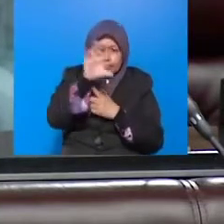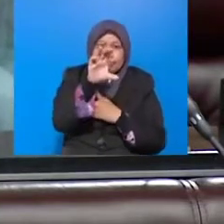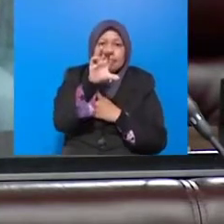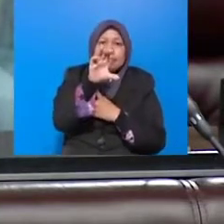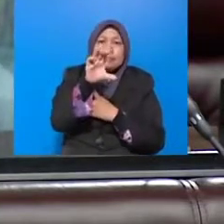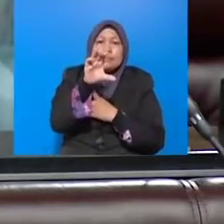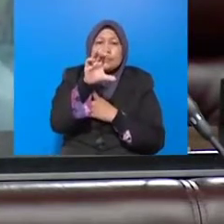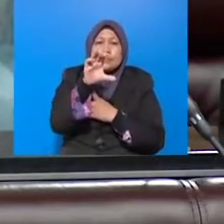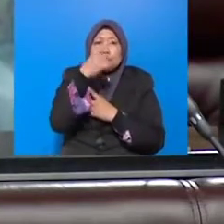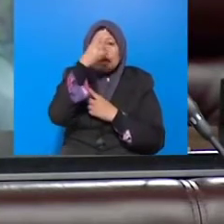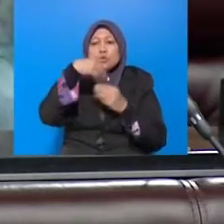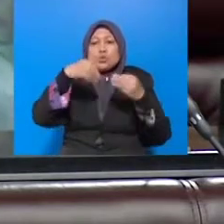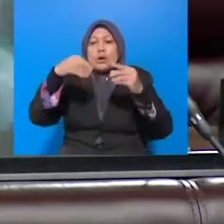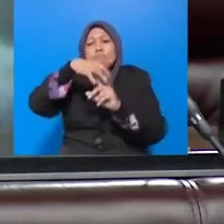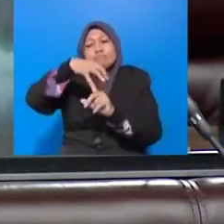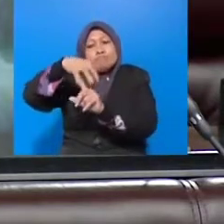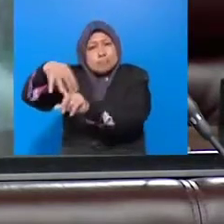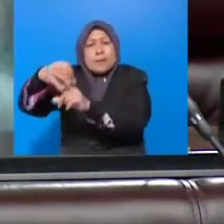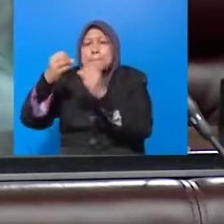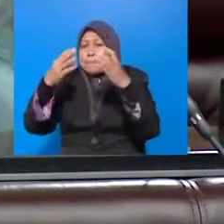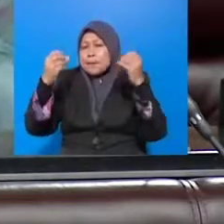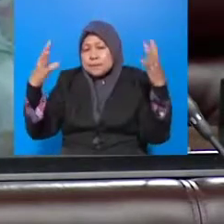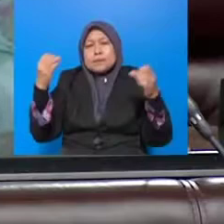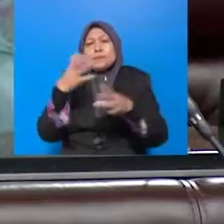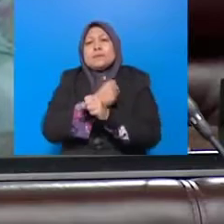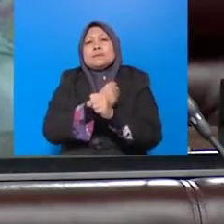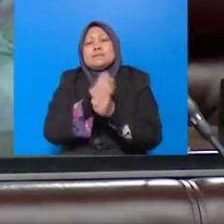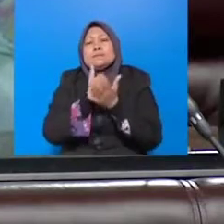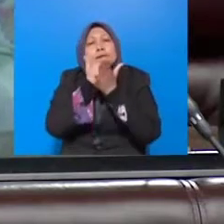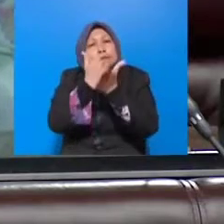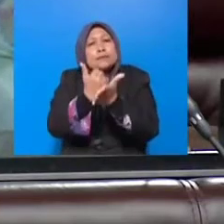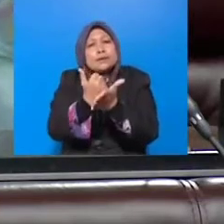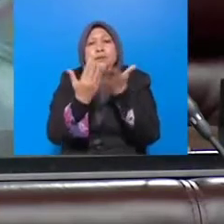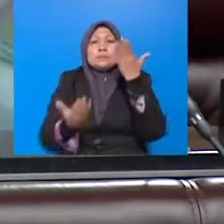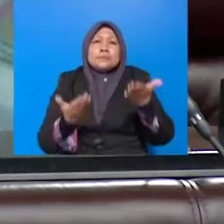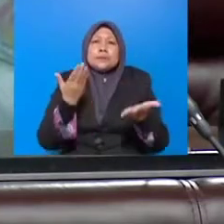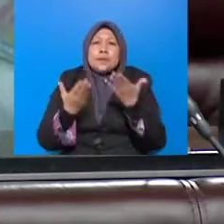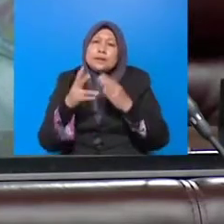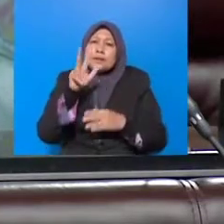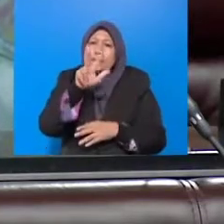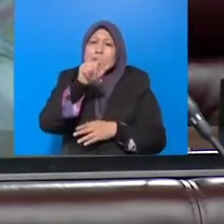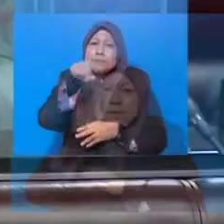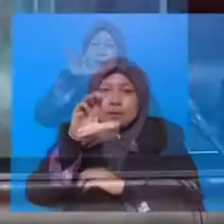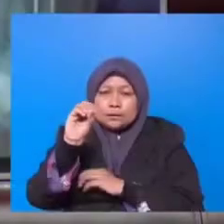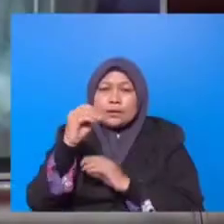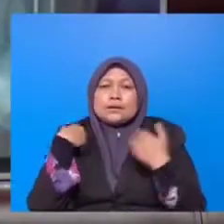terutama penjaja kecil banyak mendapat bantuan daripada ini hanya